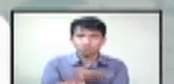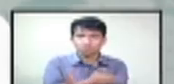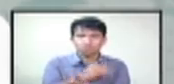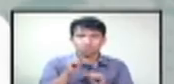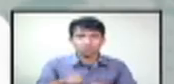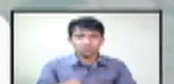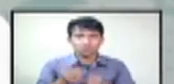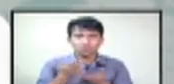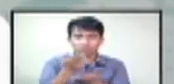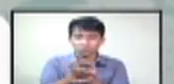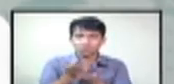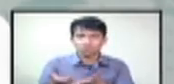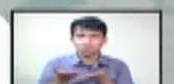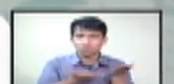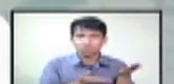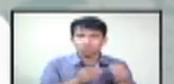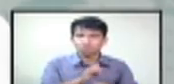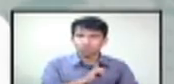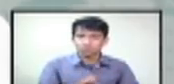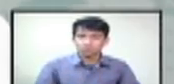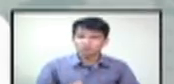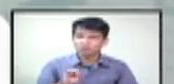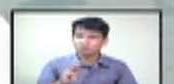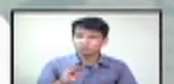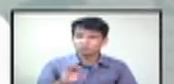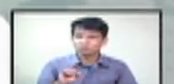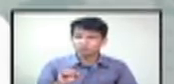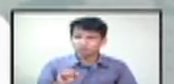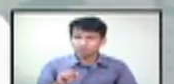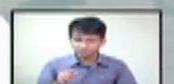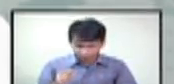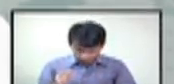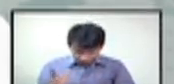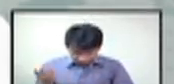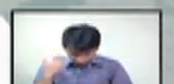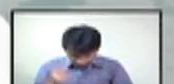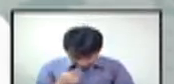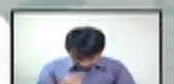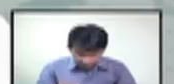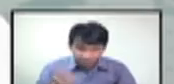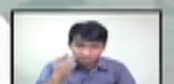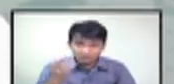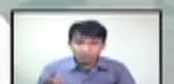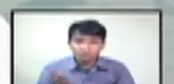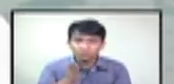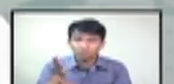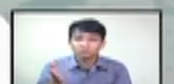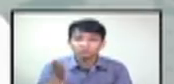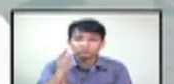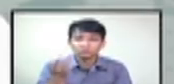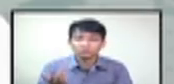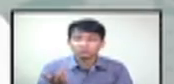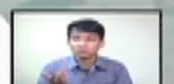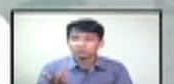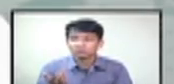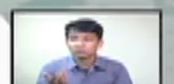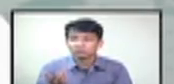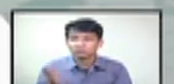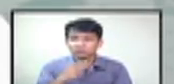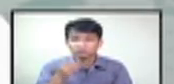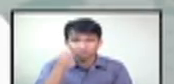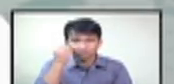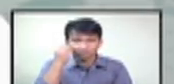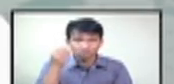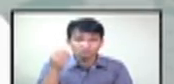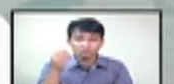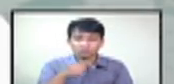pwede natin sila ma-rescue at dalhin po sa embahada. By the way nga pala, sir, at yung pong mga Becky na inilapit namin sa inyo na ginagawang prosecutor. Nakauwi na, sir.